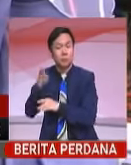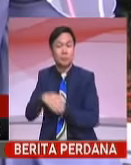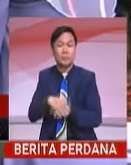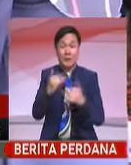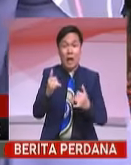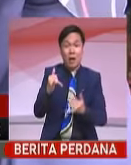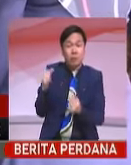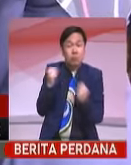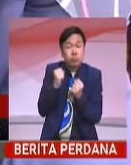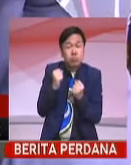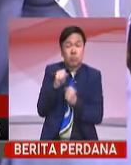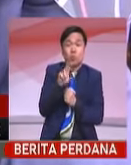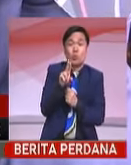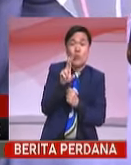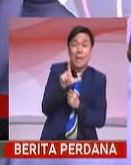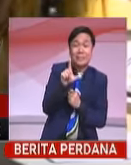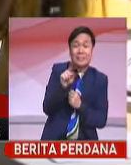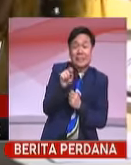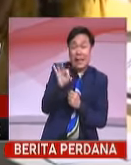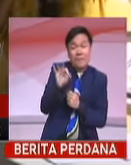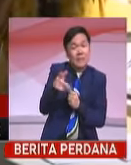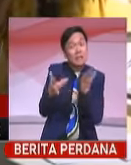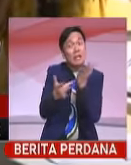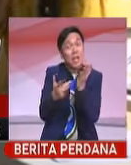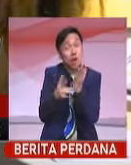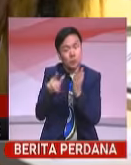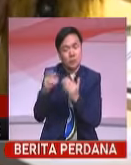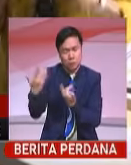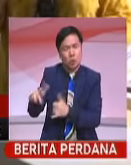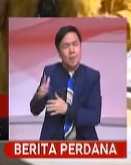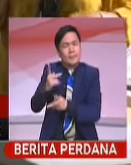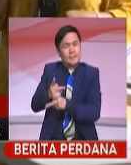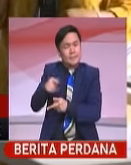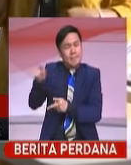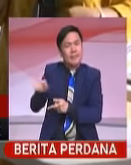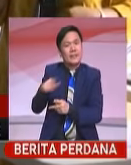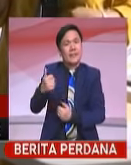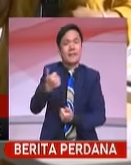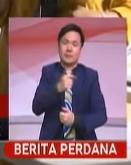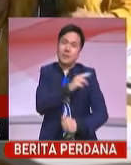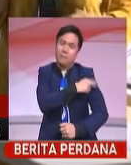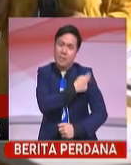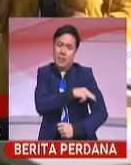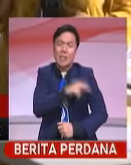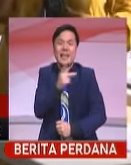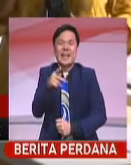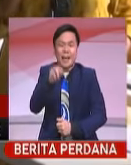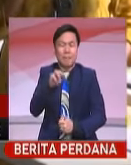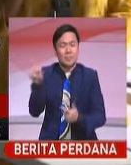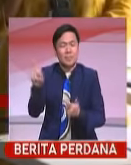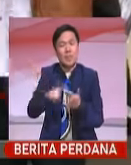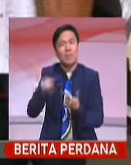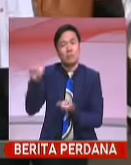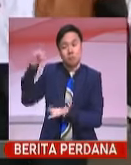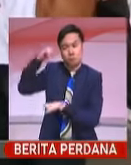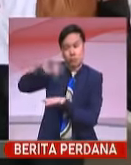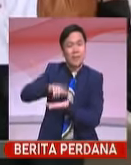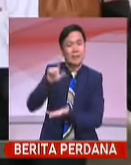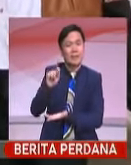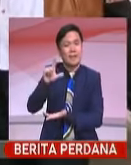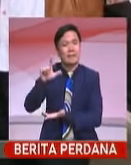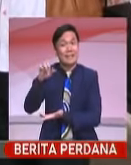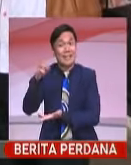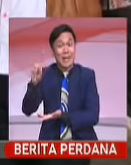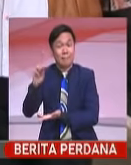Temperature Freezer ULTF telah diterima di fasiliti KKM dan Angkatan Tentera Malaysia ATM. Penghantaran tersebut dijangka